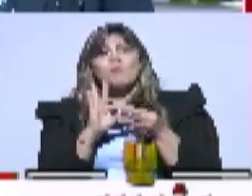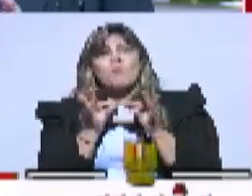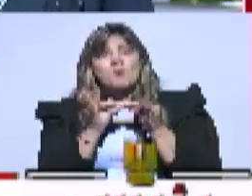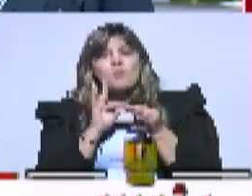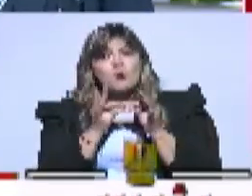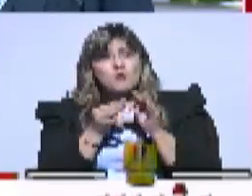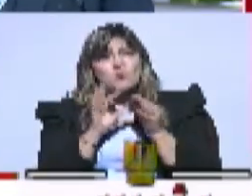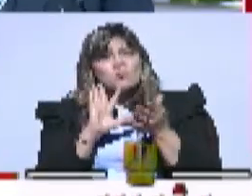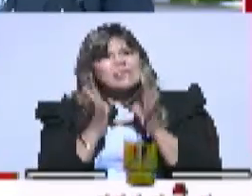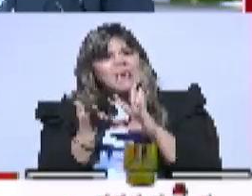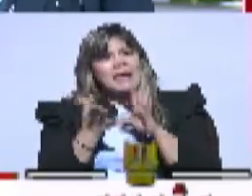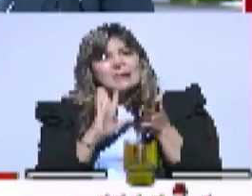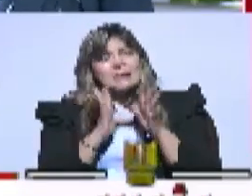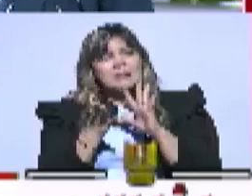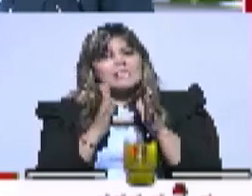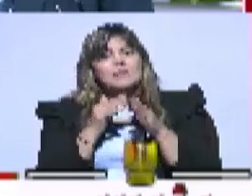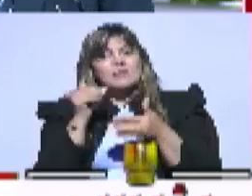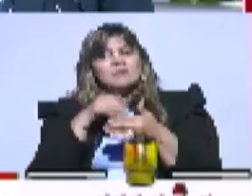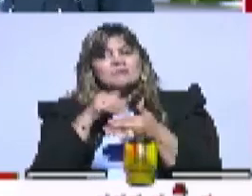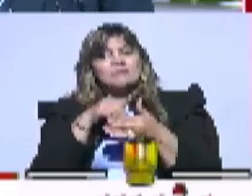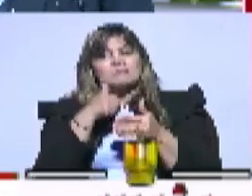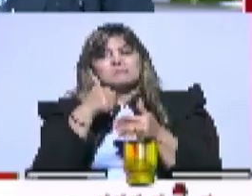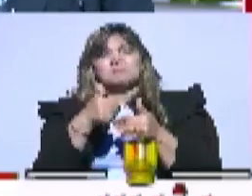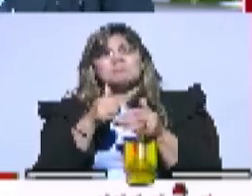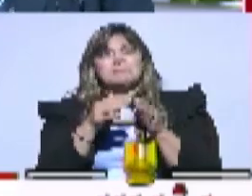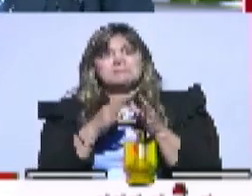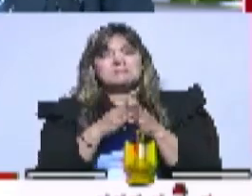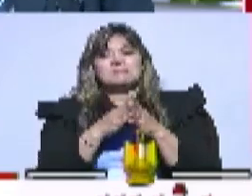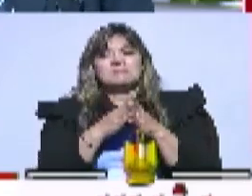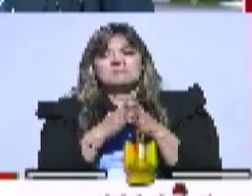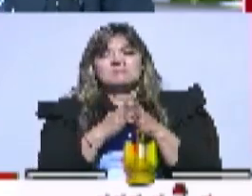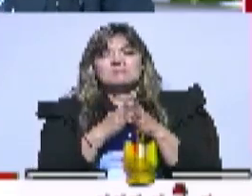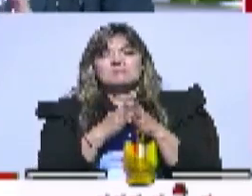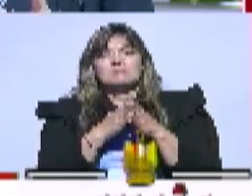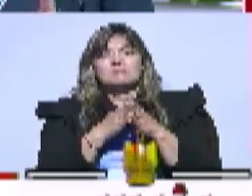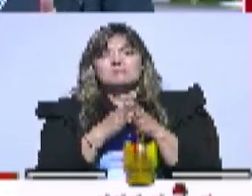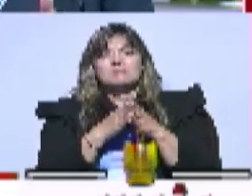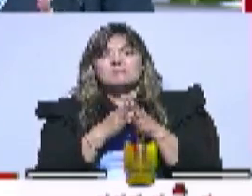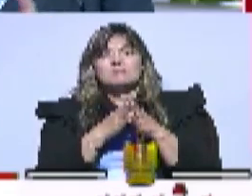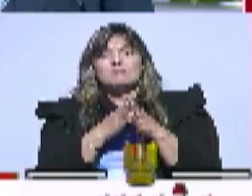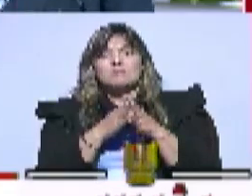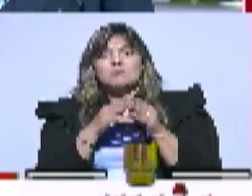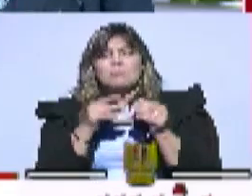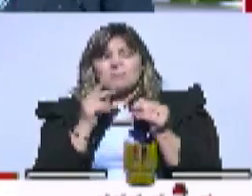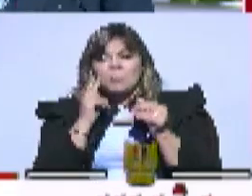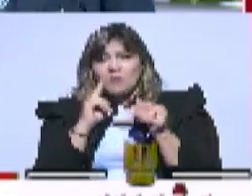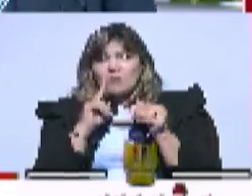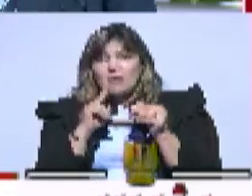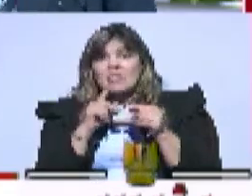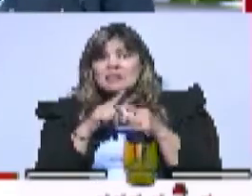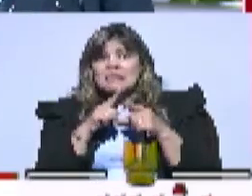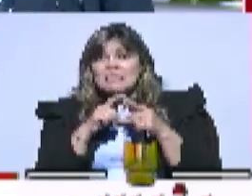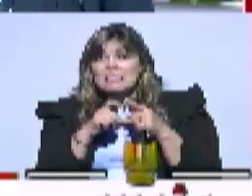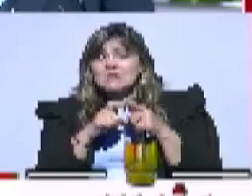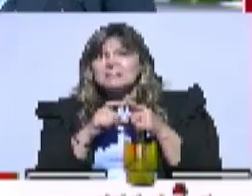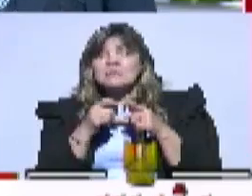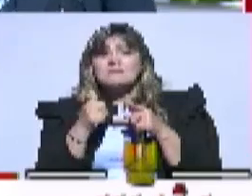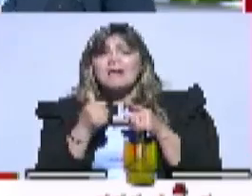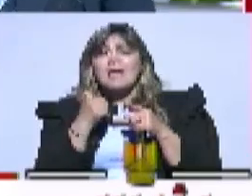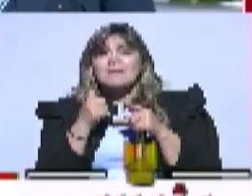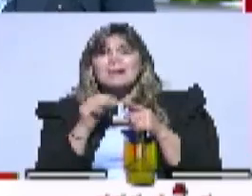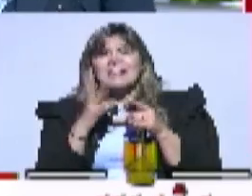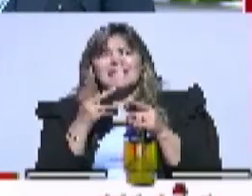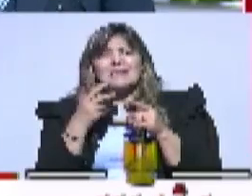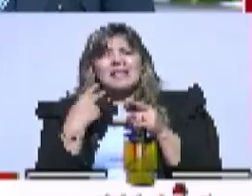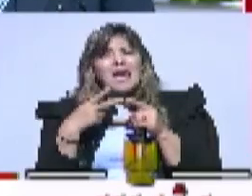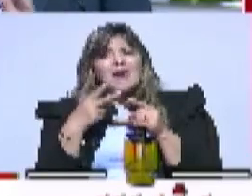23 مليون تقريبا أدلوا بأصواتهم، وبالتالي نسبة غير مسبوقة طبعا. النسبة اللي قبل كده كانت